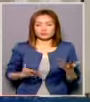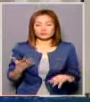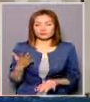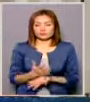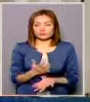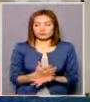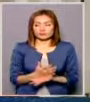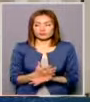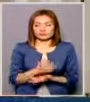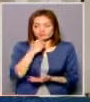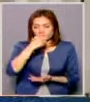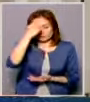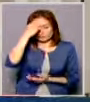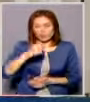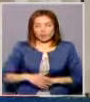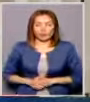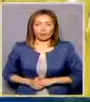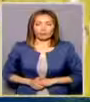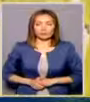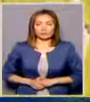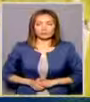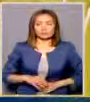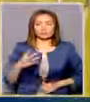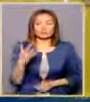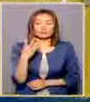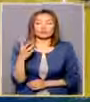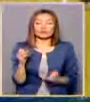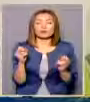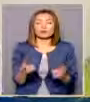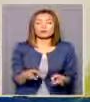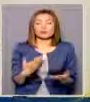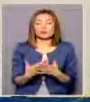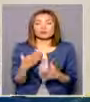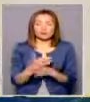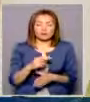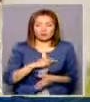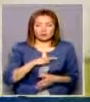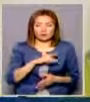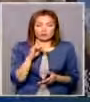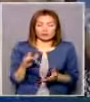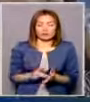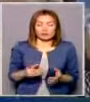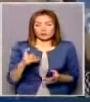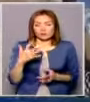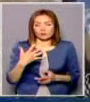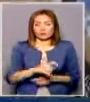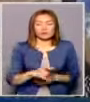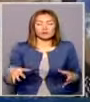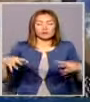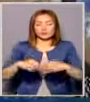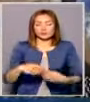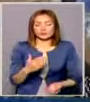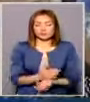Кеше сол пикникке барып келдік, тоже волонтерлер келіп. Нөмірі 4-ші арнаулы әлеуметтік қызметтер көрсету орталығы 150 адамға